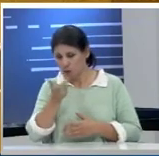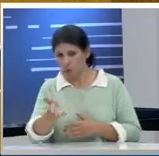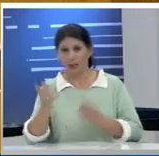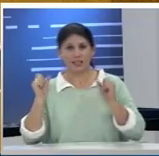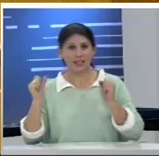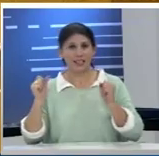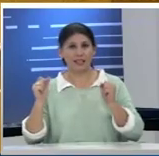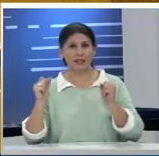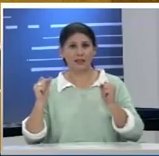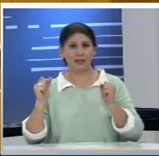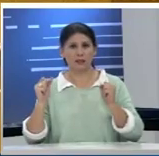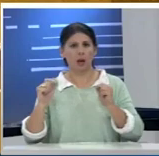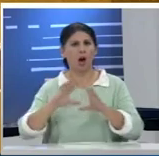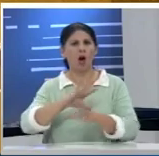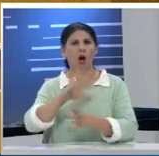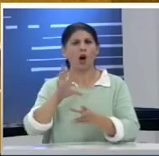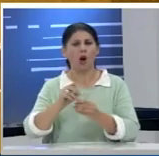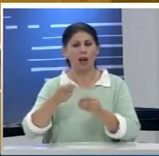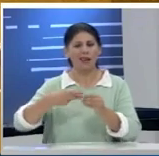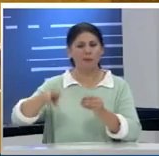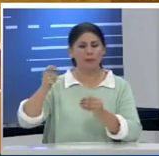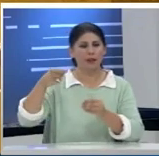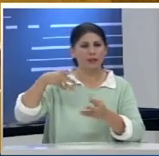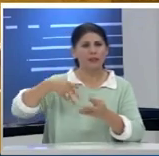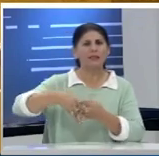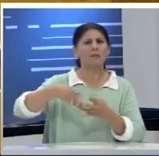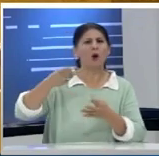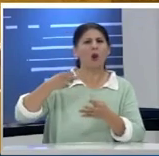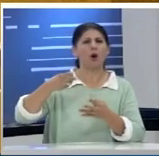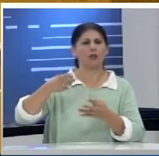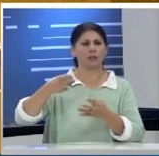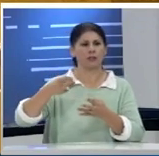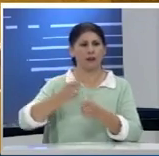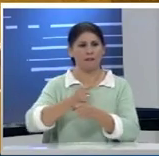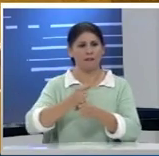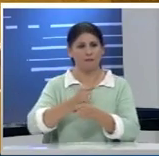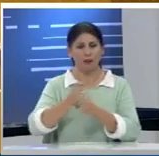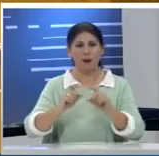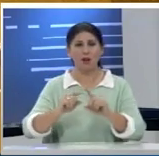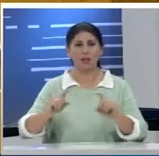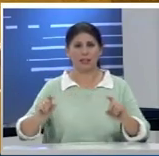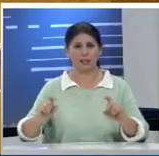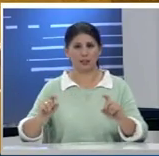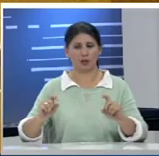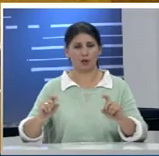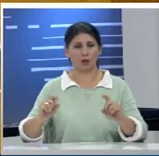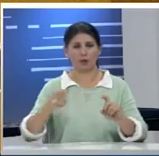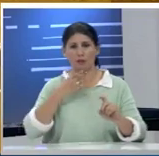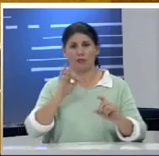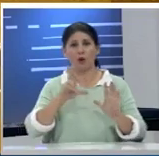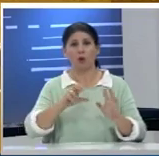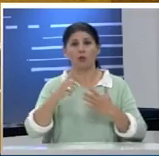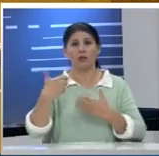υγείας είναι υπερτιμολόγηση φαρμάκων, υλικών, αντιδραστηρίων. Δηλαδή 85 δις